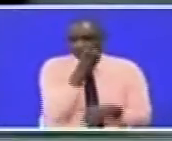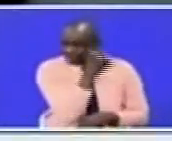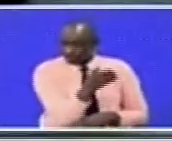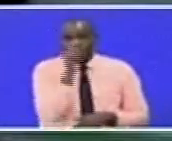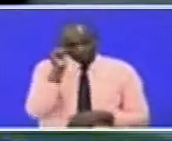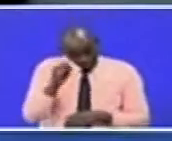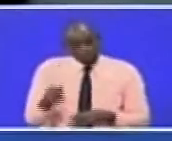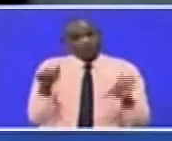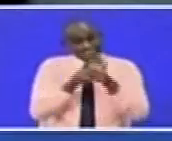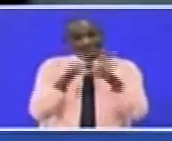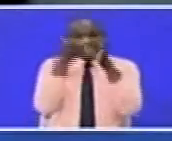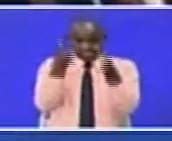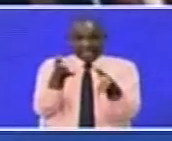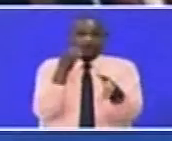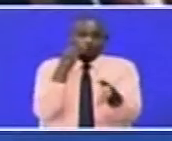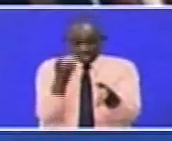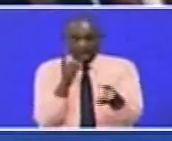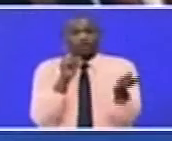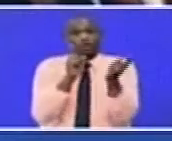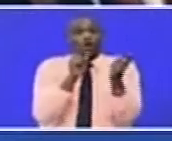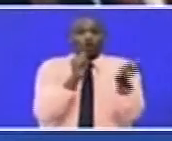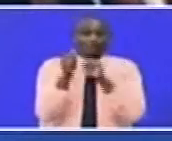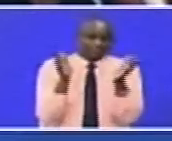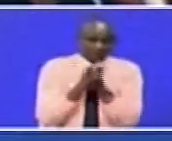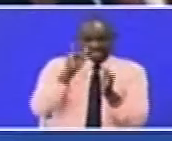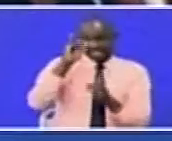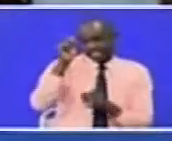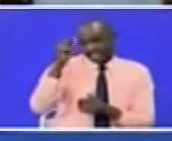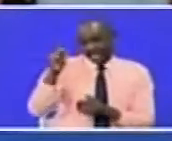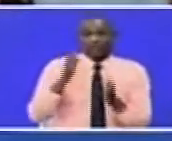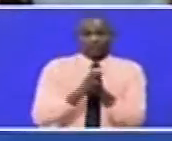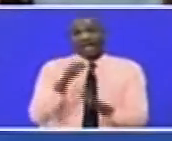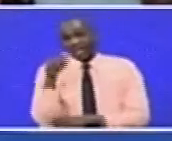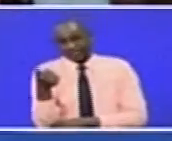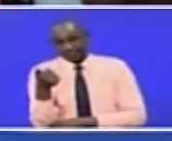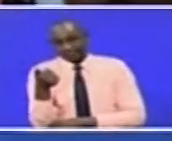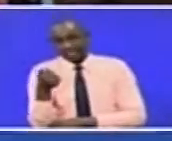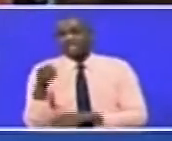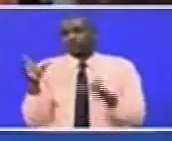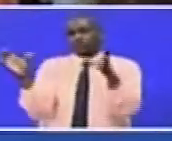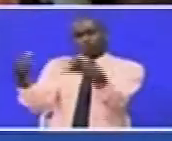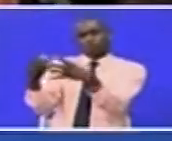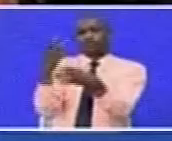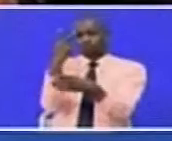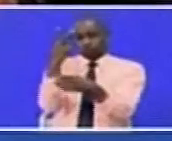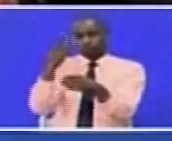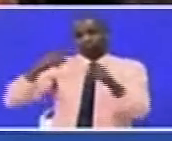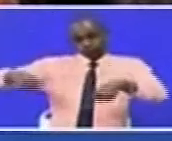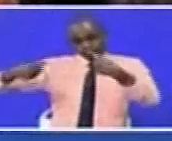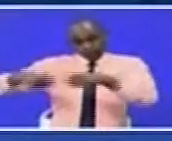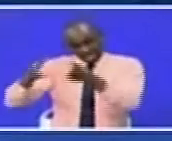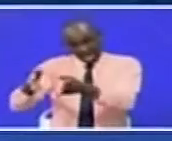kutetea ushindi akiwa nyumbani dhidi ya Ian Duncan na bingwa mtetezi Jasprit Chat. Katika kitengo cha 2WD,